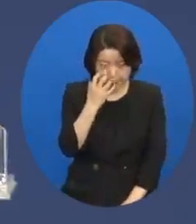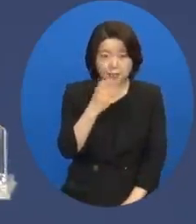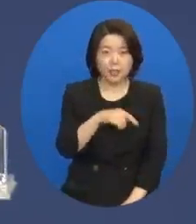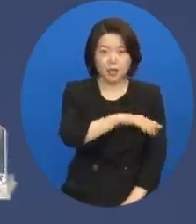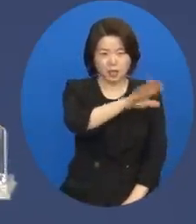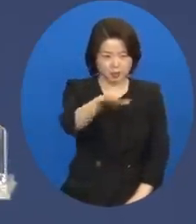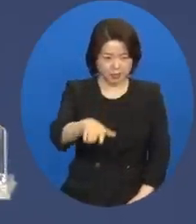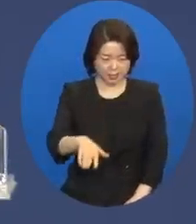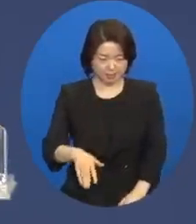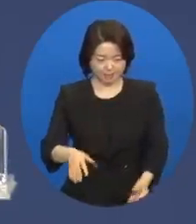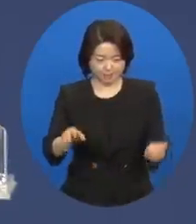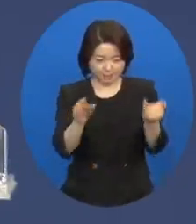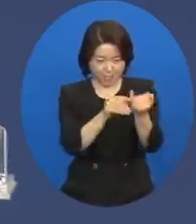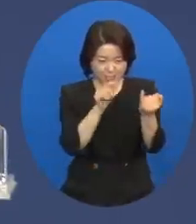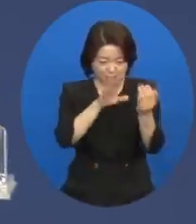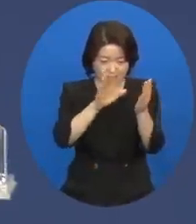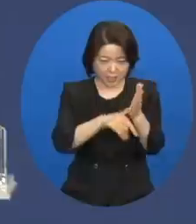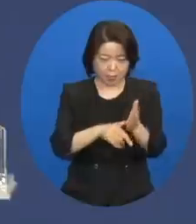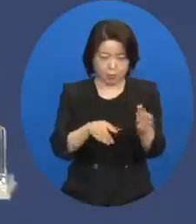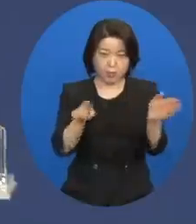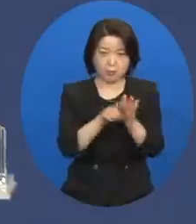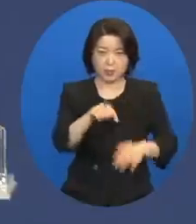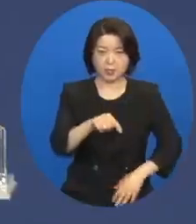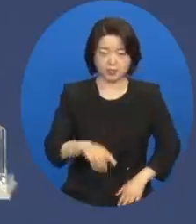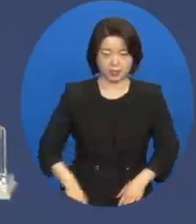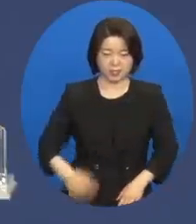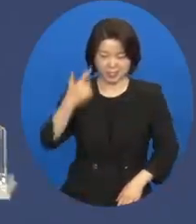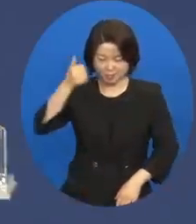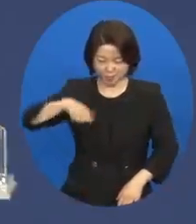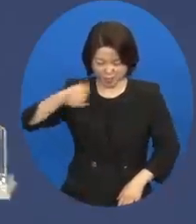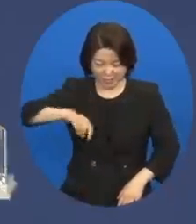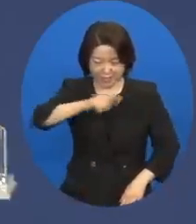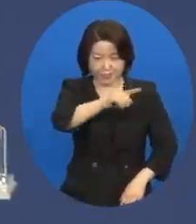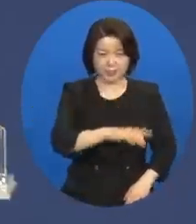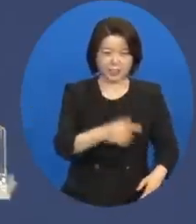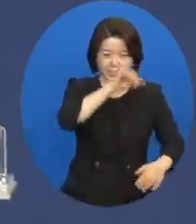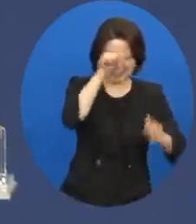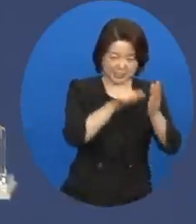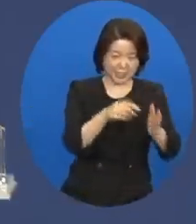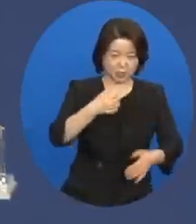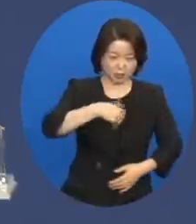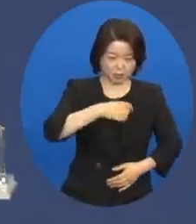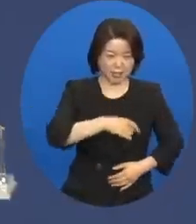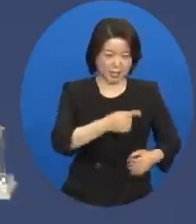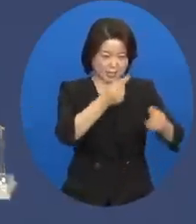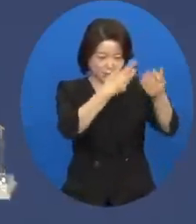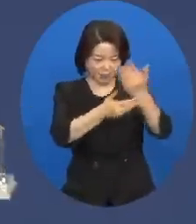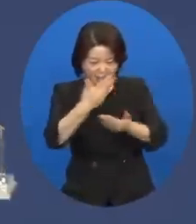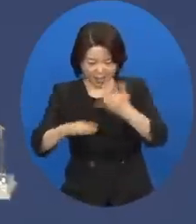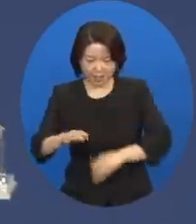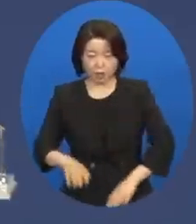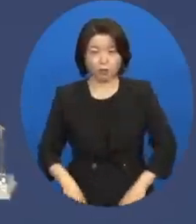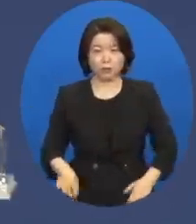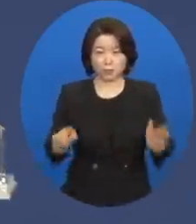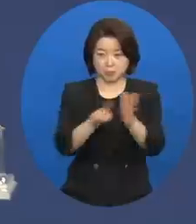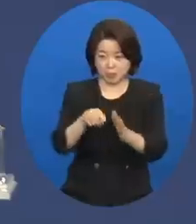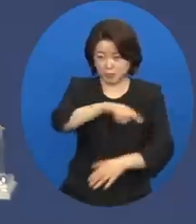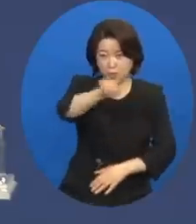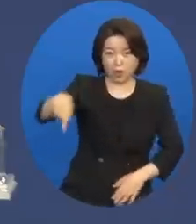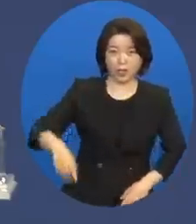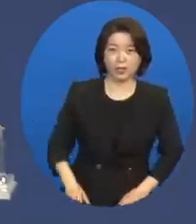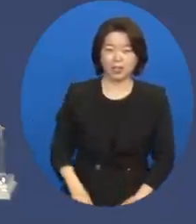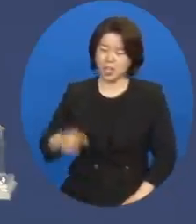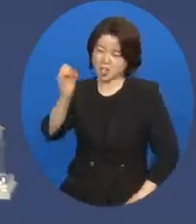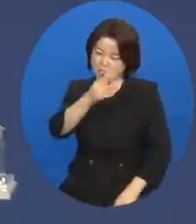장아찌들 있잖아요. 어? 목사님 아들, 장로 딸들 막 그냥 3대, 4대 교회에 나와가지고 날마다 그냥 날마다 또